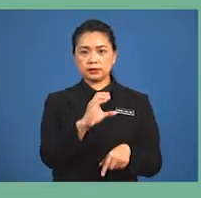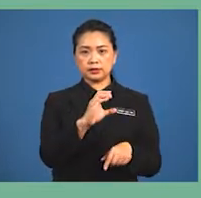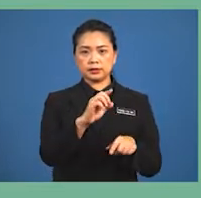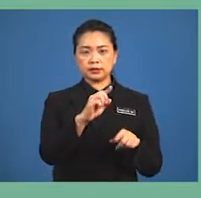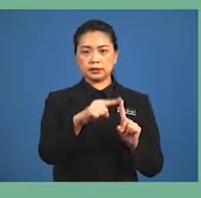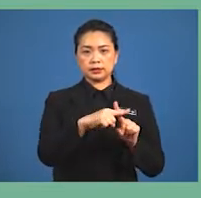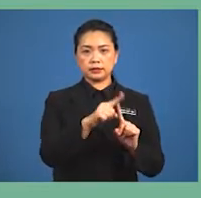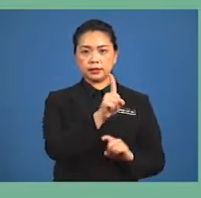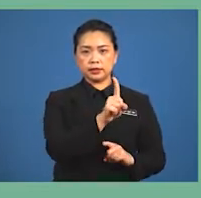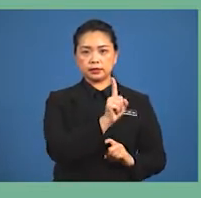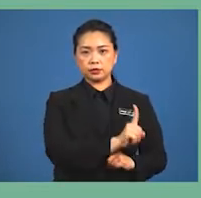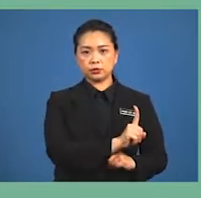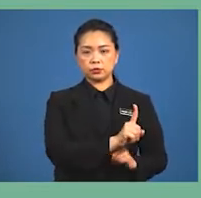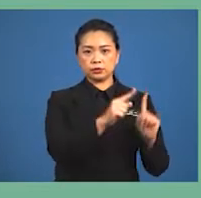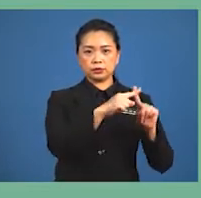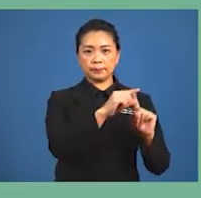I1 tambah G.